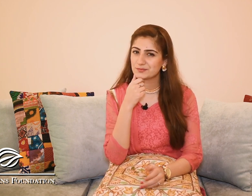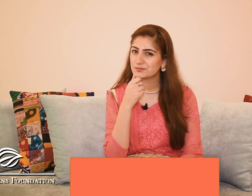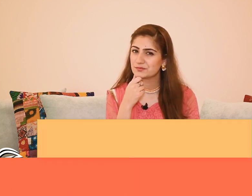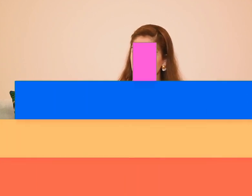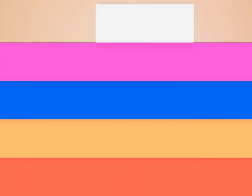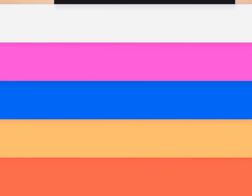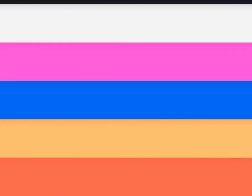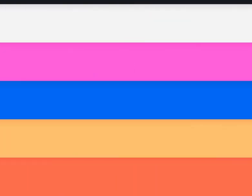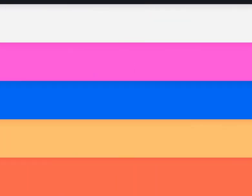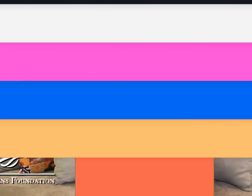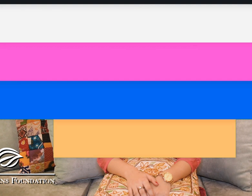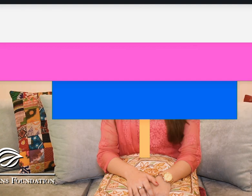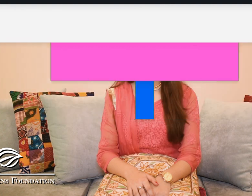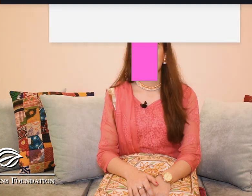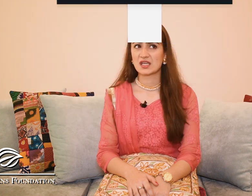है.